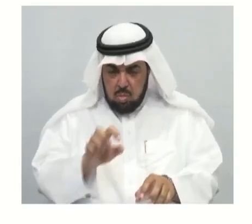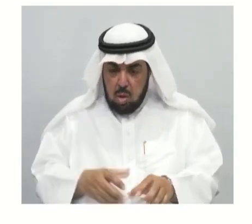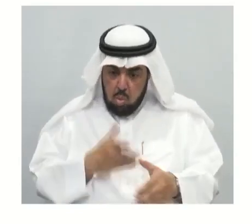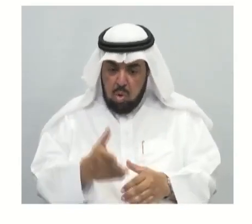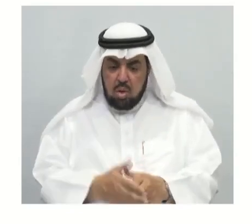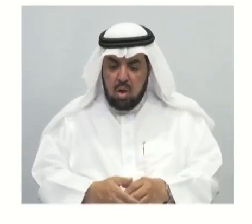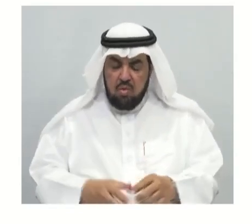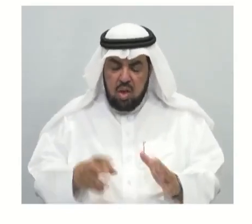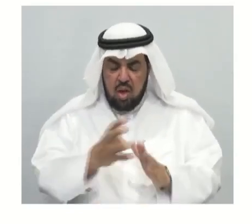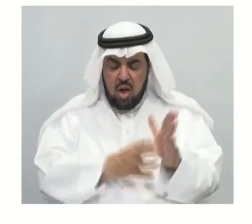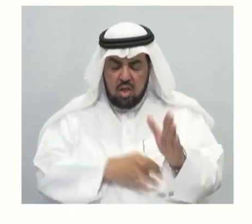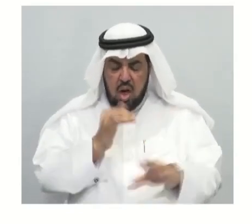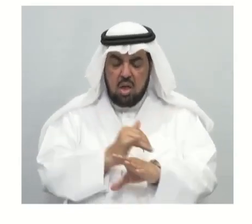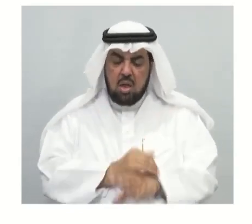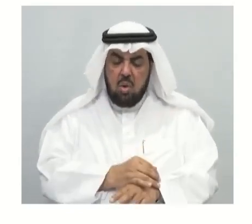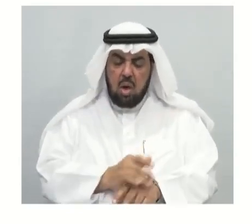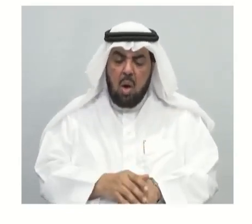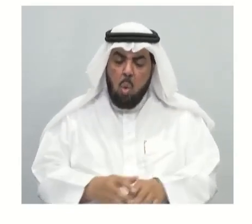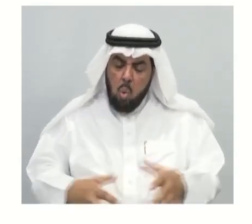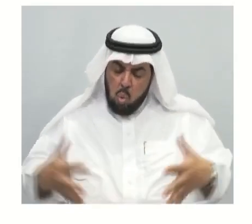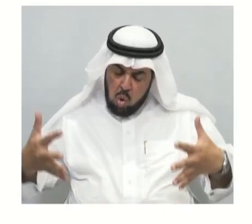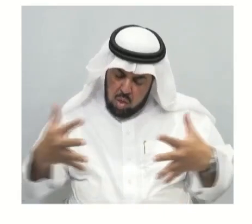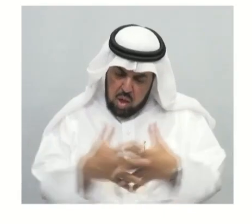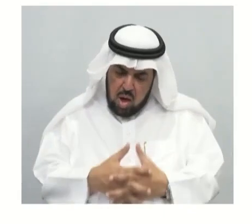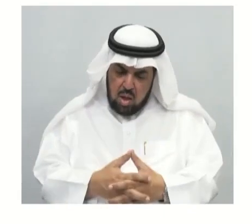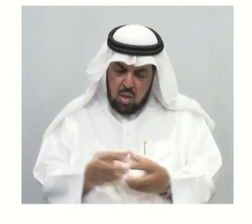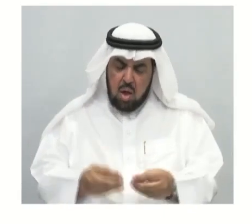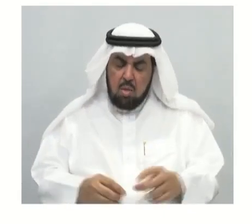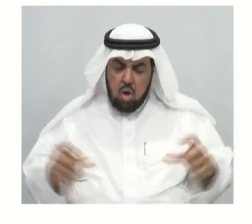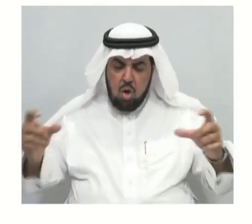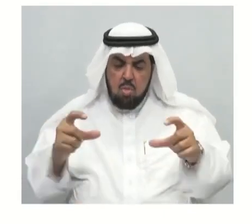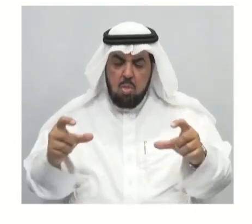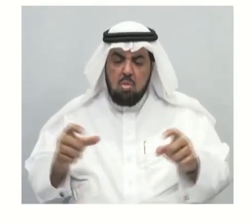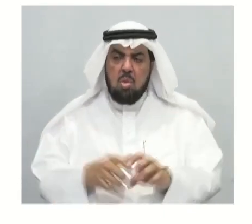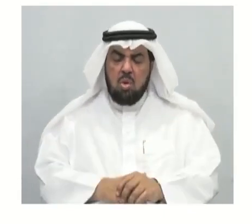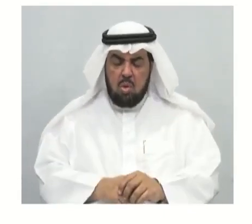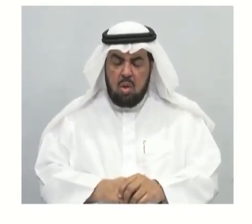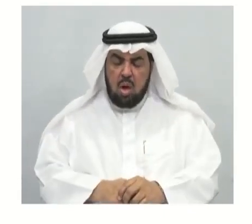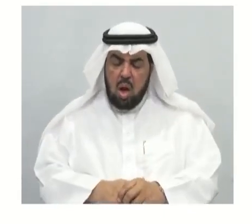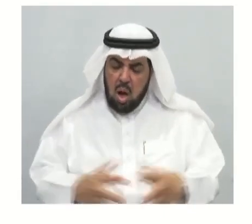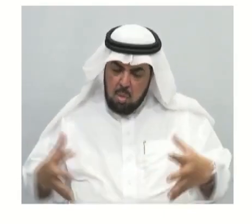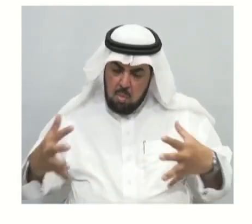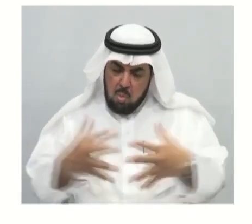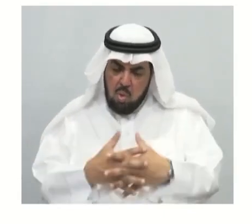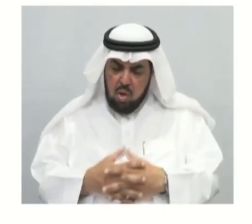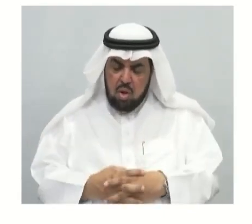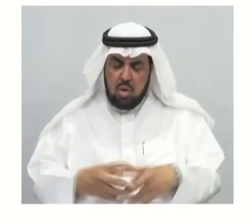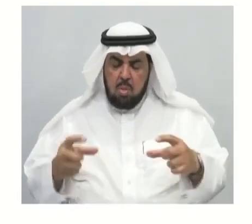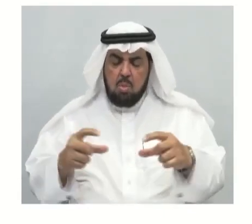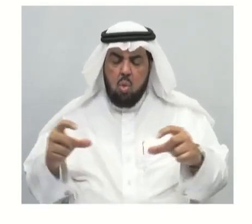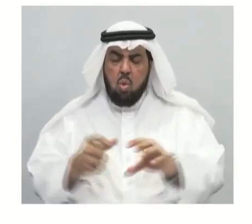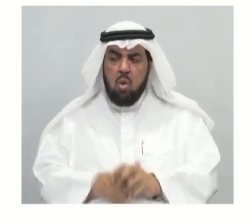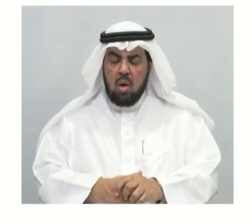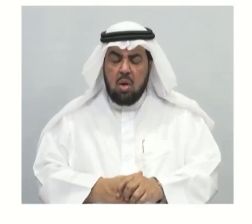مباشره في النص الاساسي ولكنها وثيقه الصله بموضوع وثيقه الصله بموضوع